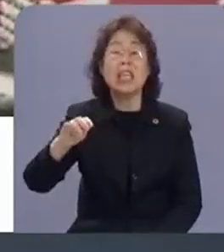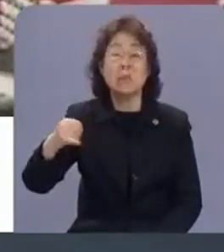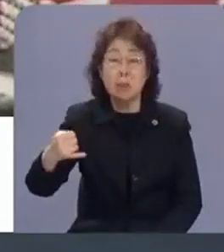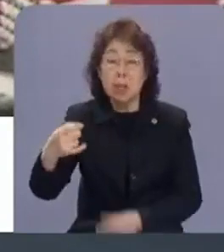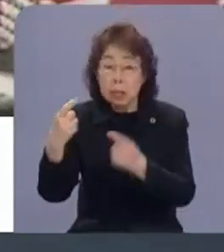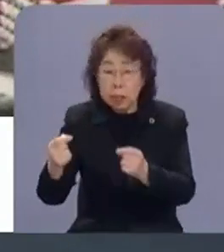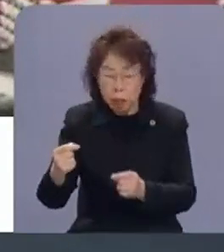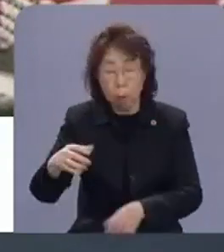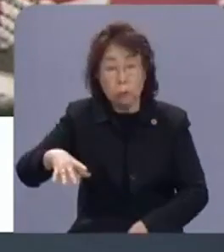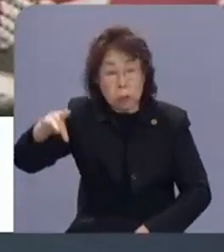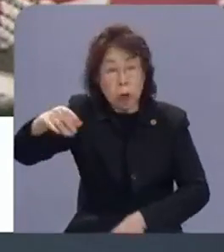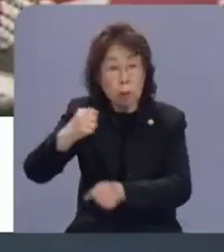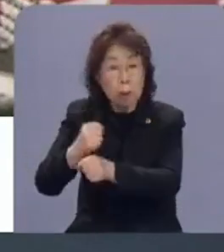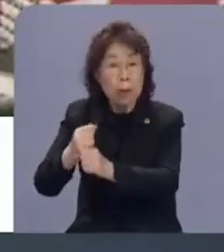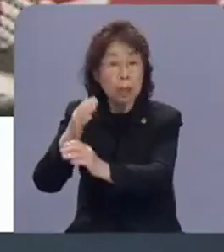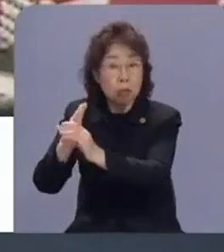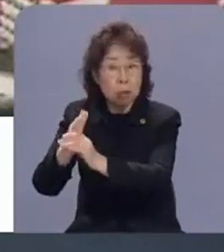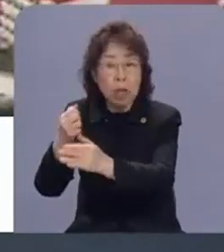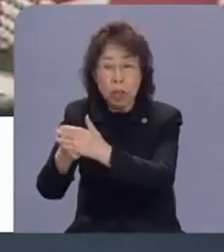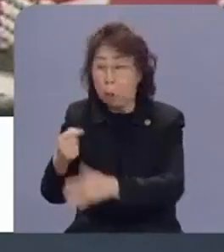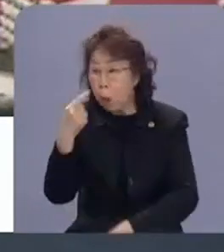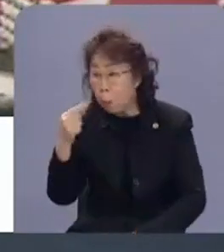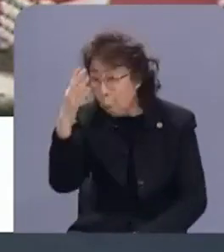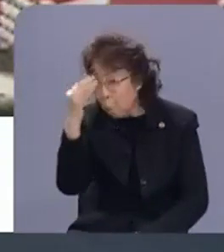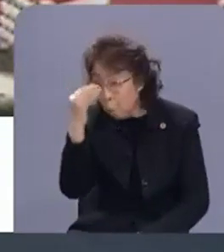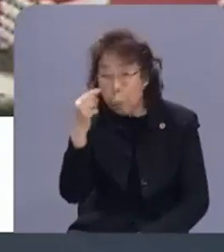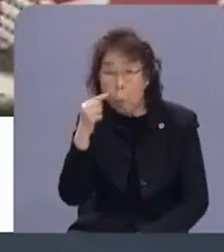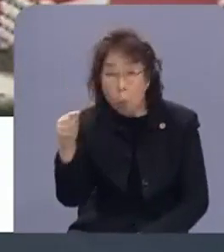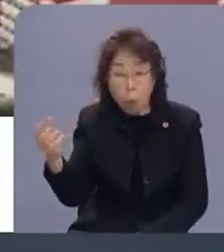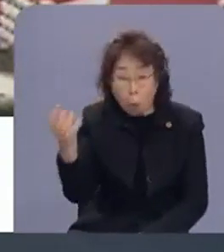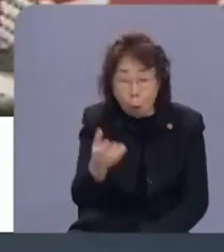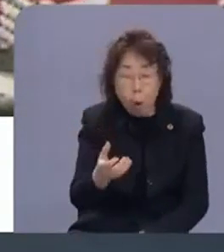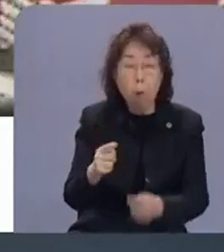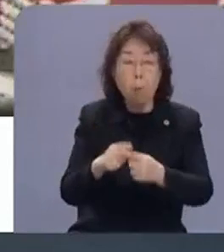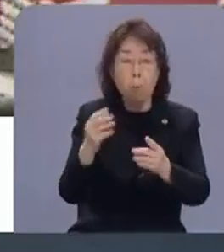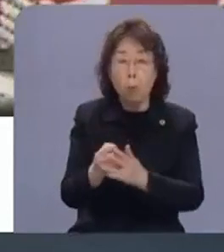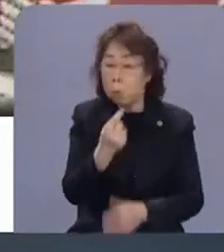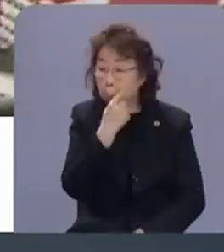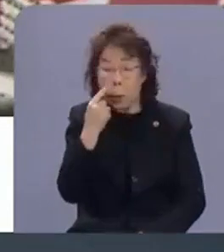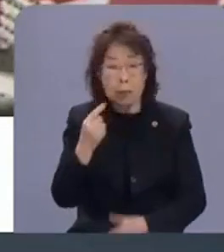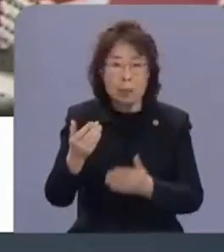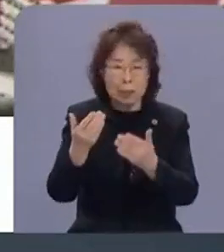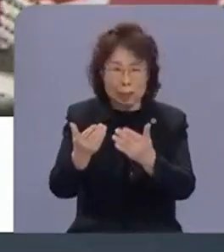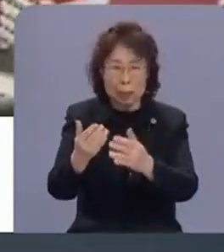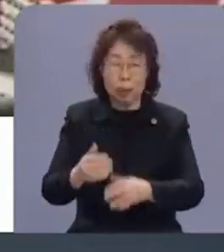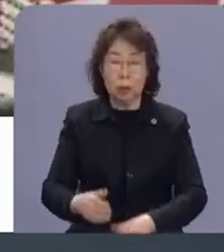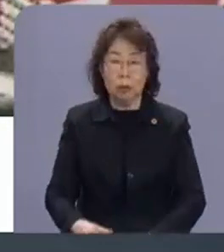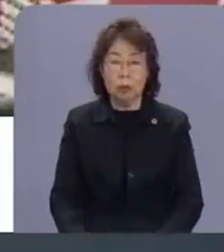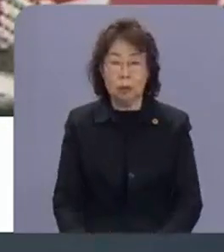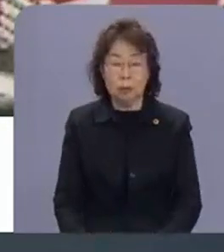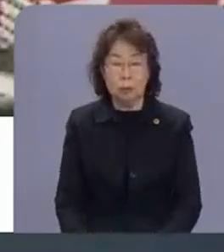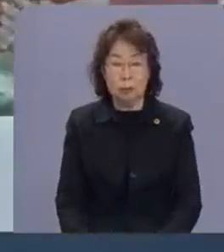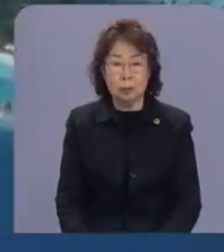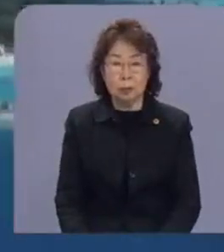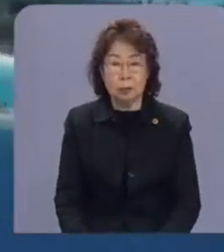최초로 조성되고 있습니다. 부산이 참고할 점은 무엇인지 현지에서 노준철 기자가 짚어봤습니다.